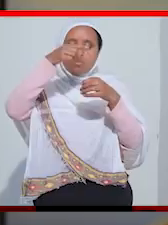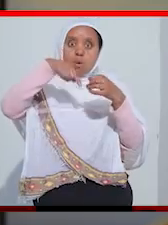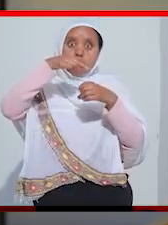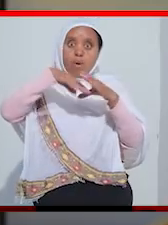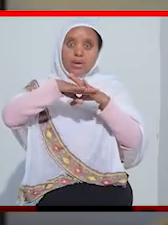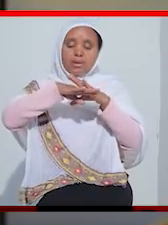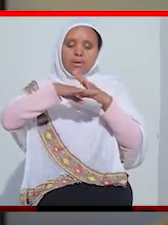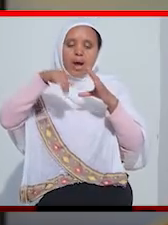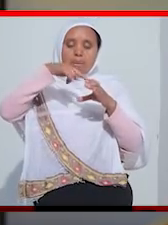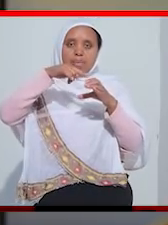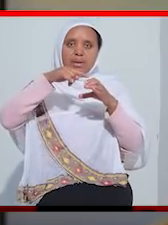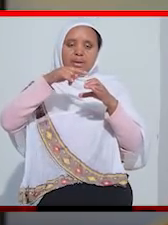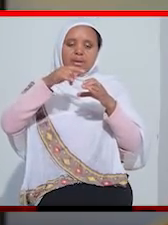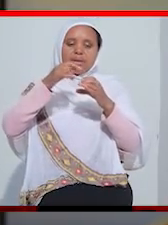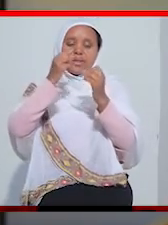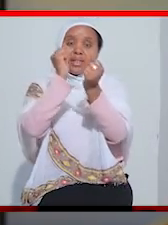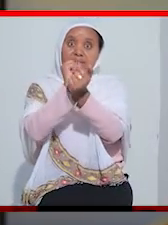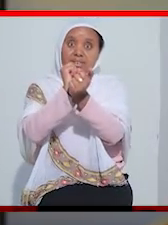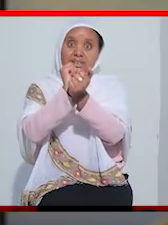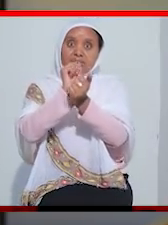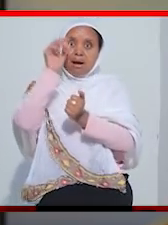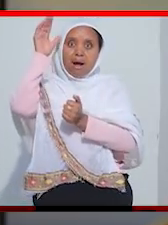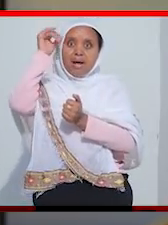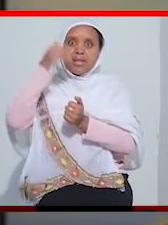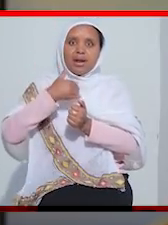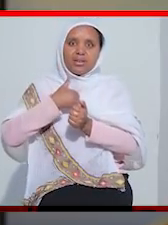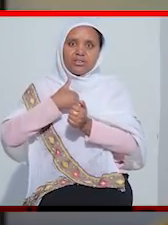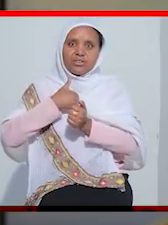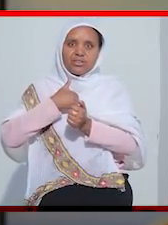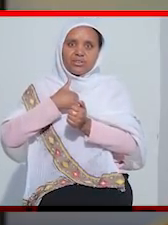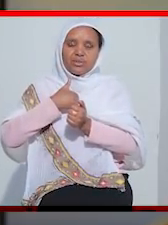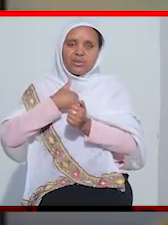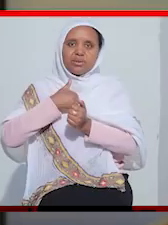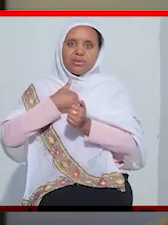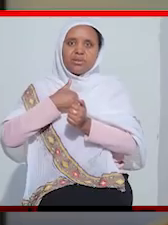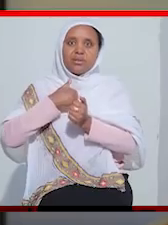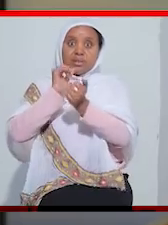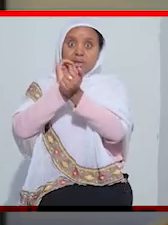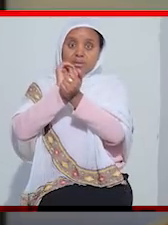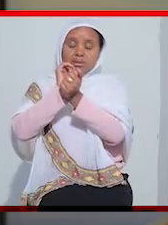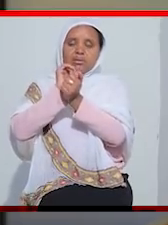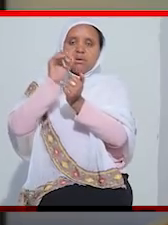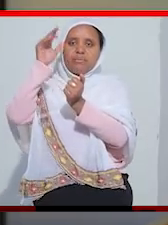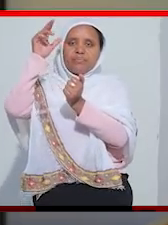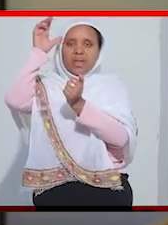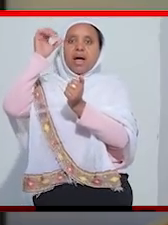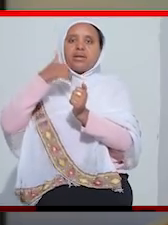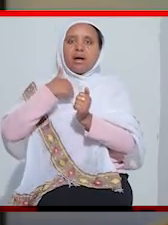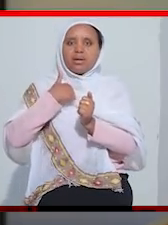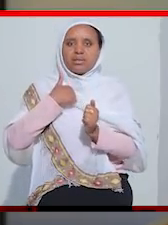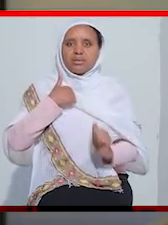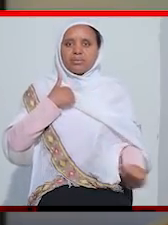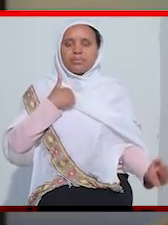ጸድፍ፣ በጉድጓድ አካባቢ የታሰረች አህያ አለች ይላል። በከማአድ ግሱር